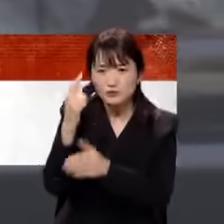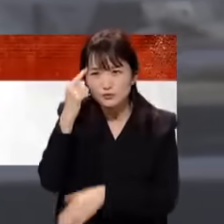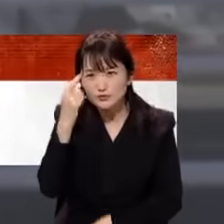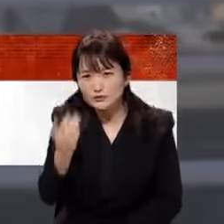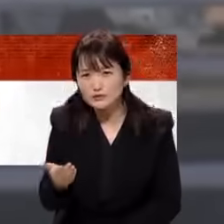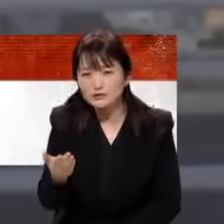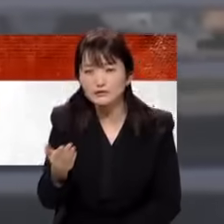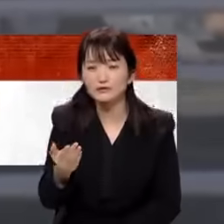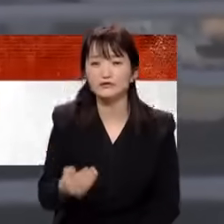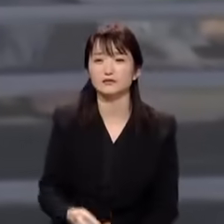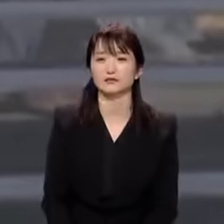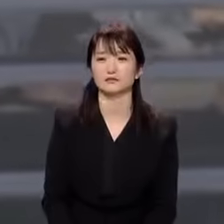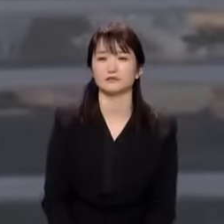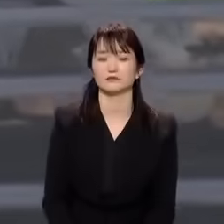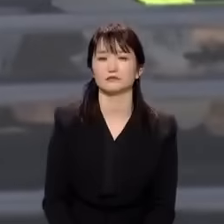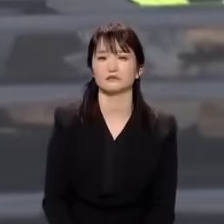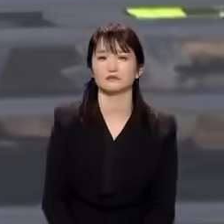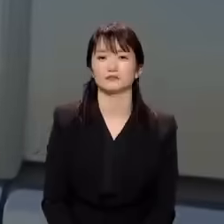준비하셨습니까?